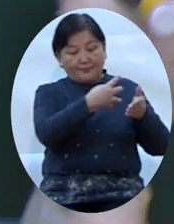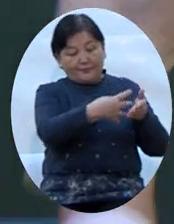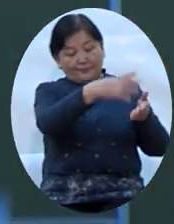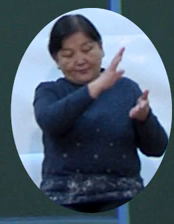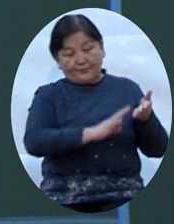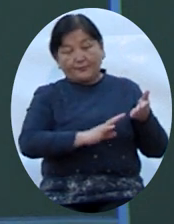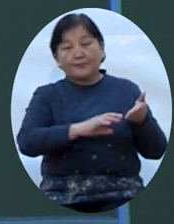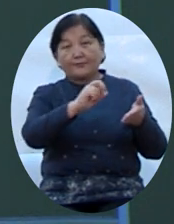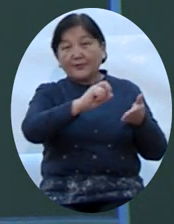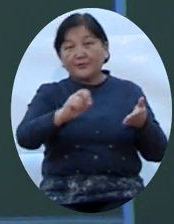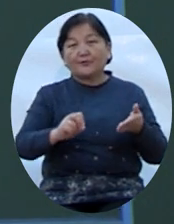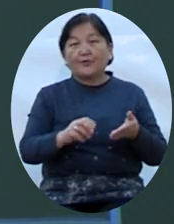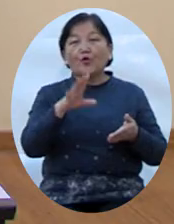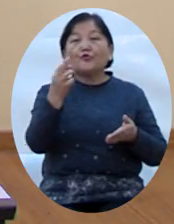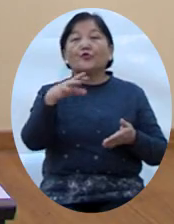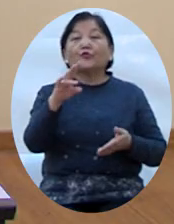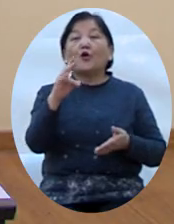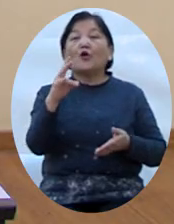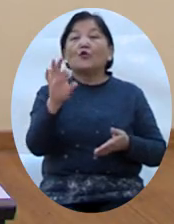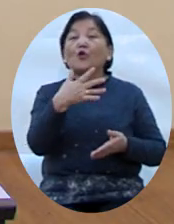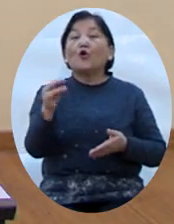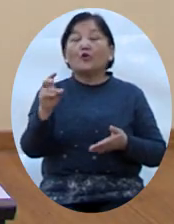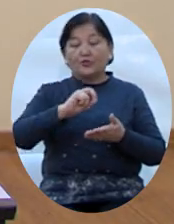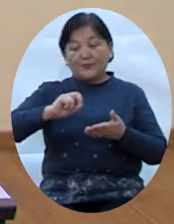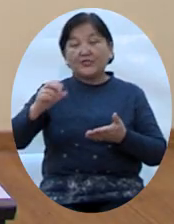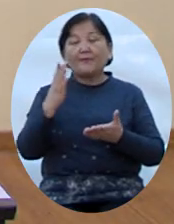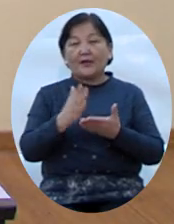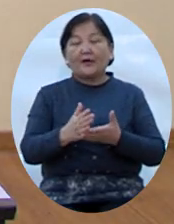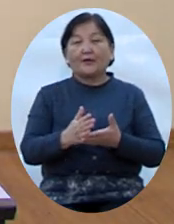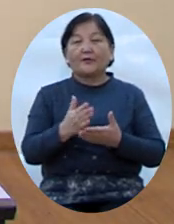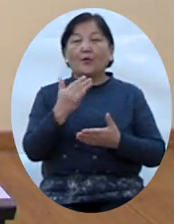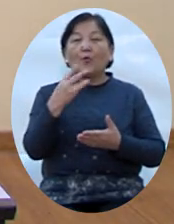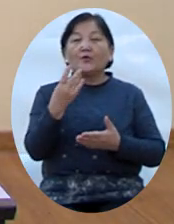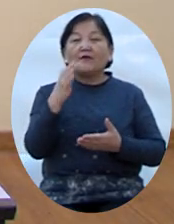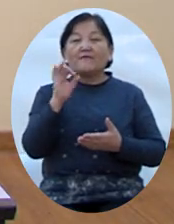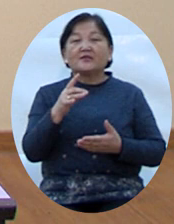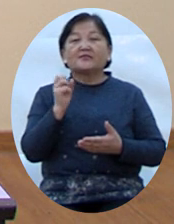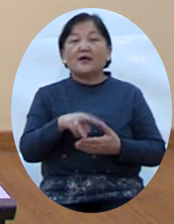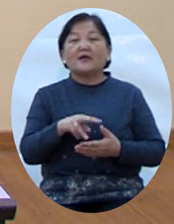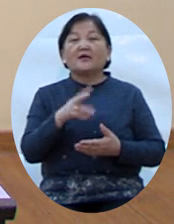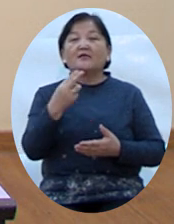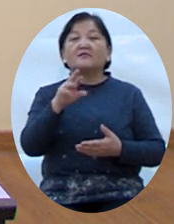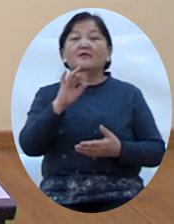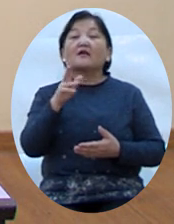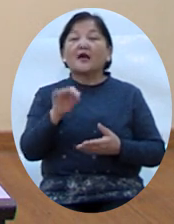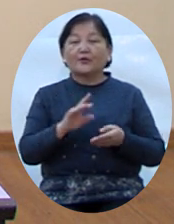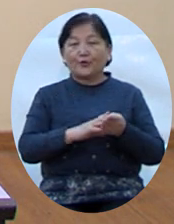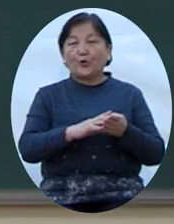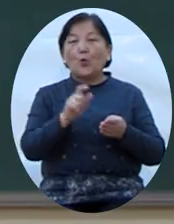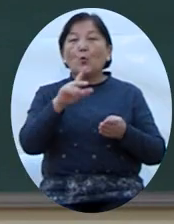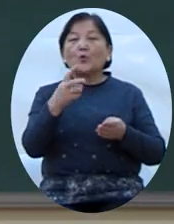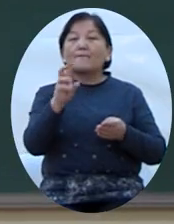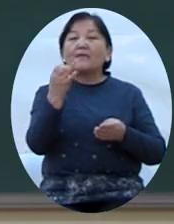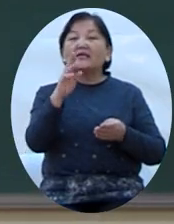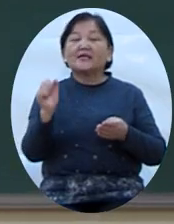Тод ногоон өнгийг үзүүлж байна. За ингээд бид универсал индикатор болон хөрөн байцааны индикатор ашиглан